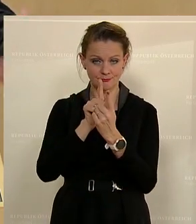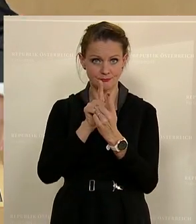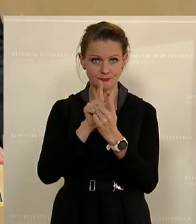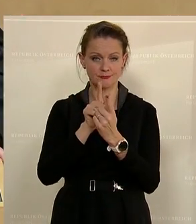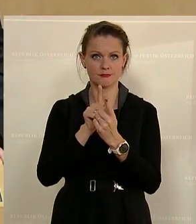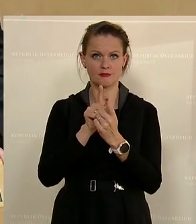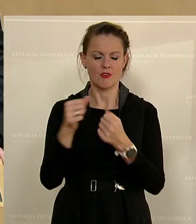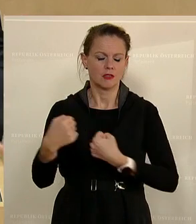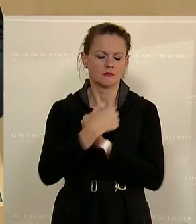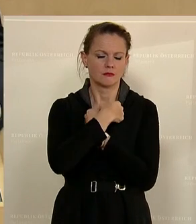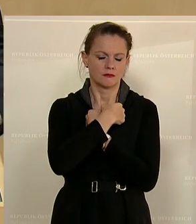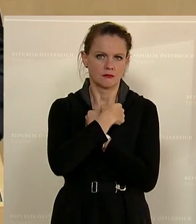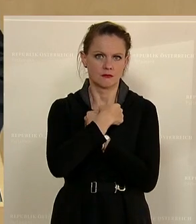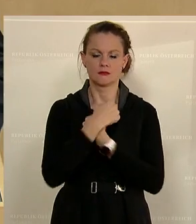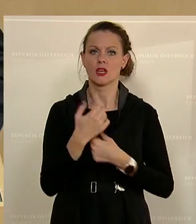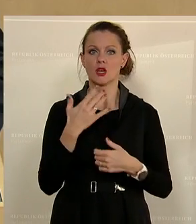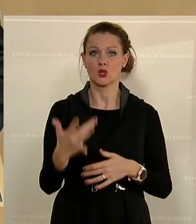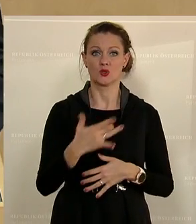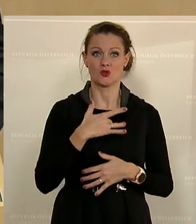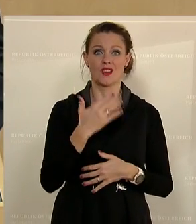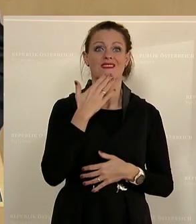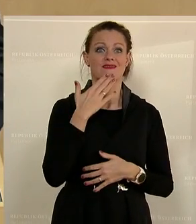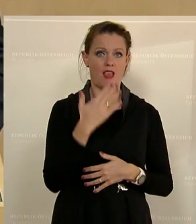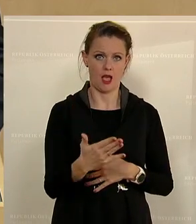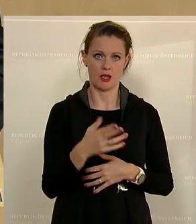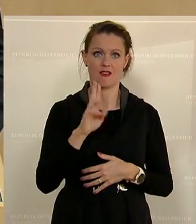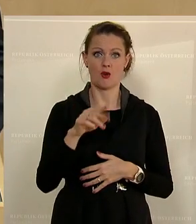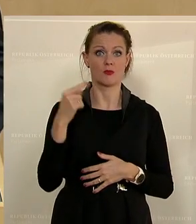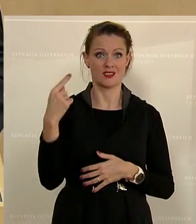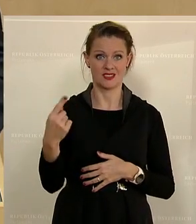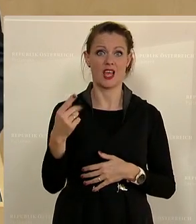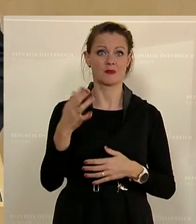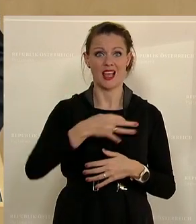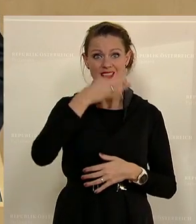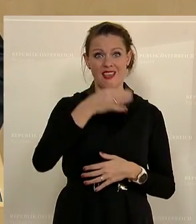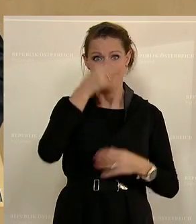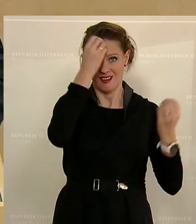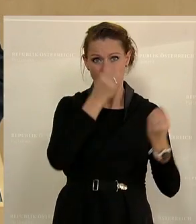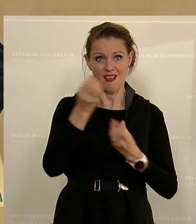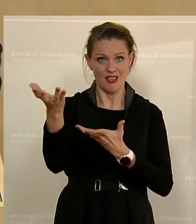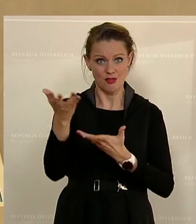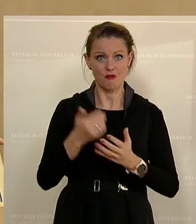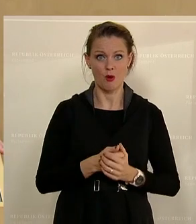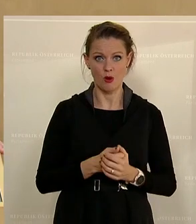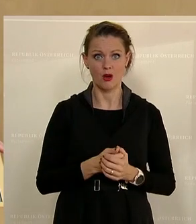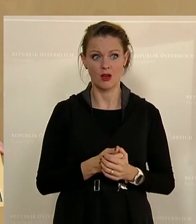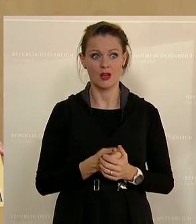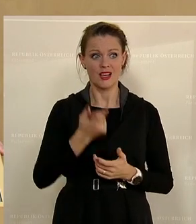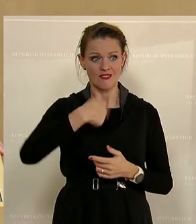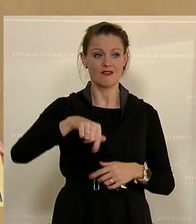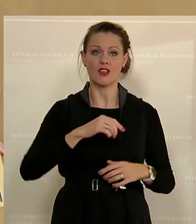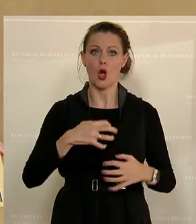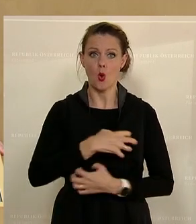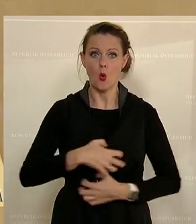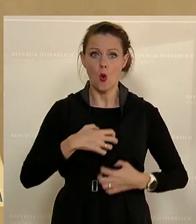einander wirklich umarmt haben und er mir gedankt hat dafür, weil er natürlich die Nachricht bekommen hat darüber, dass wir diesen